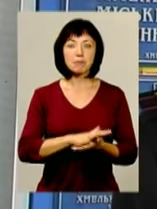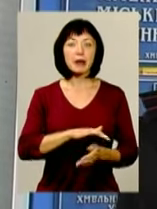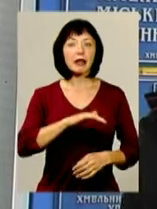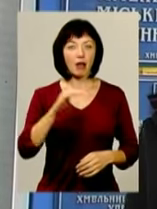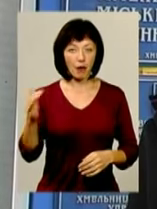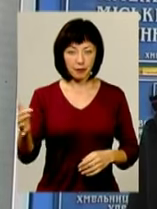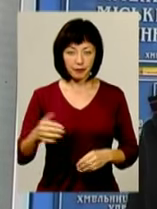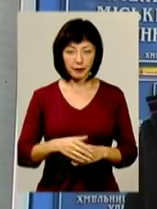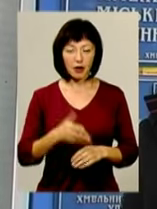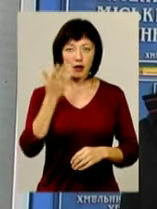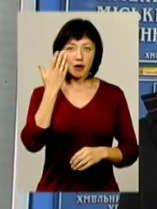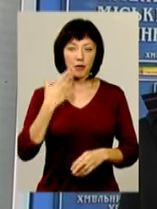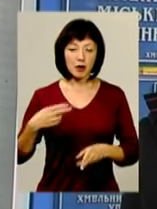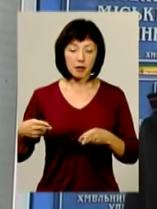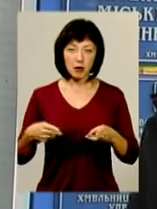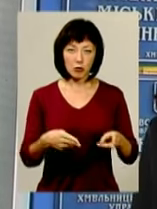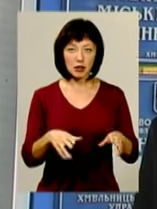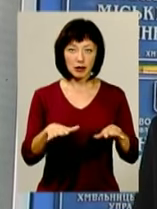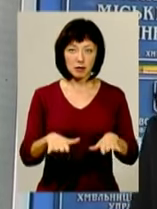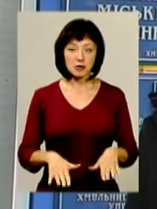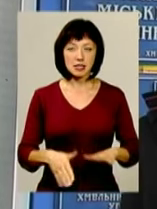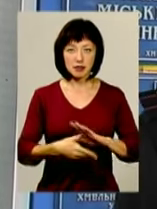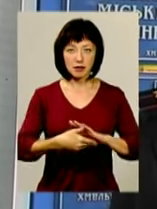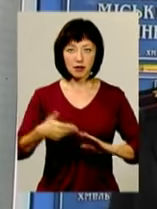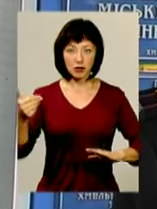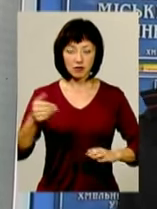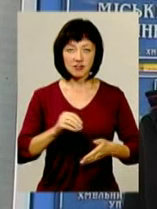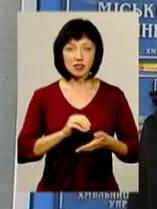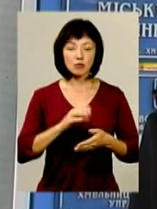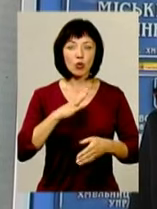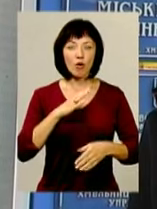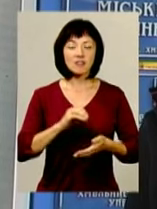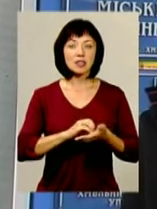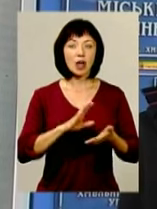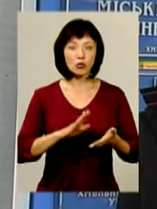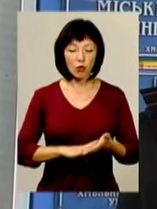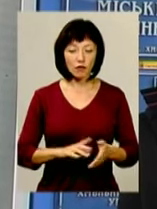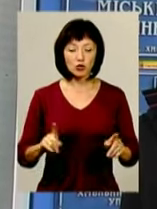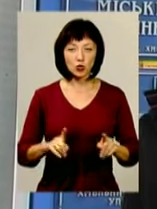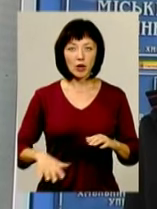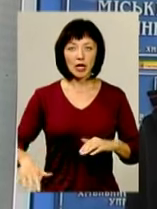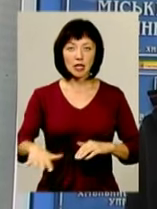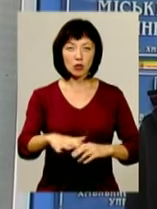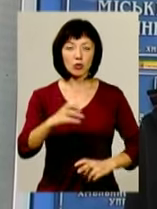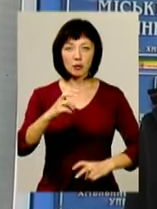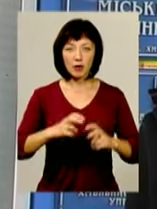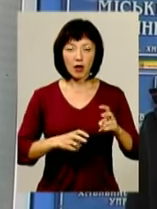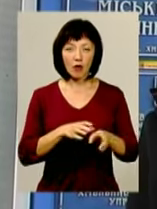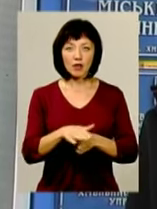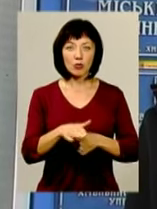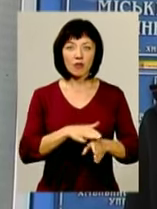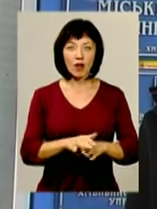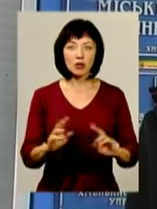відходів. При прибутті на місце виклику було встановлено, що на території цього ж підприємства відбувалося горіння